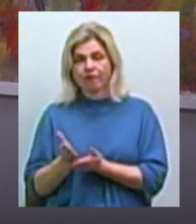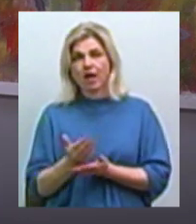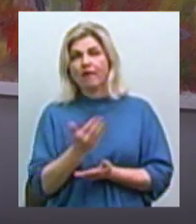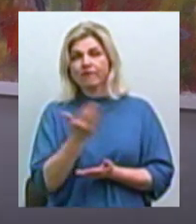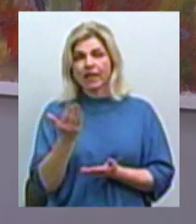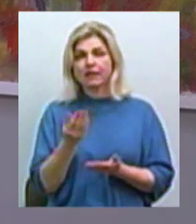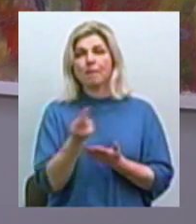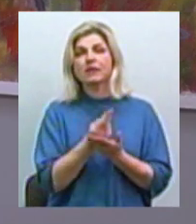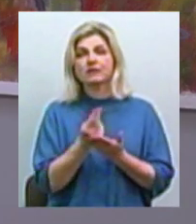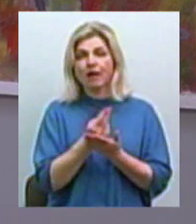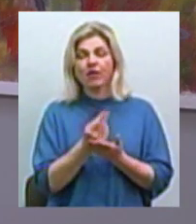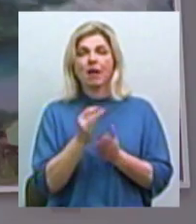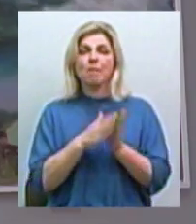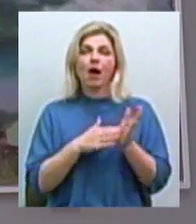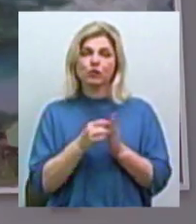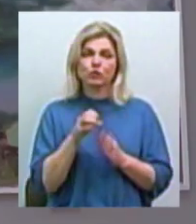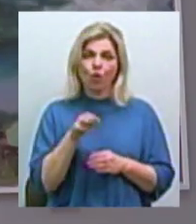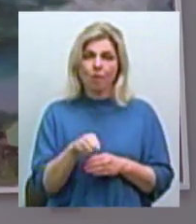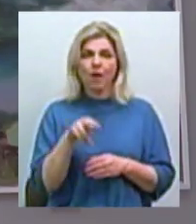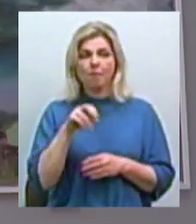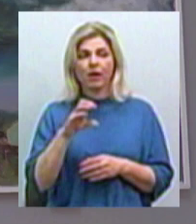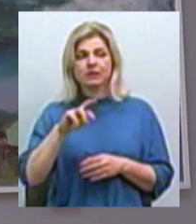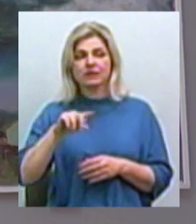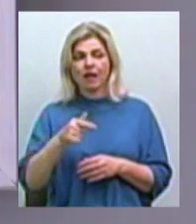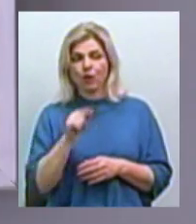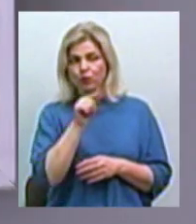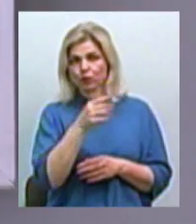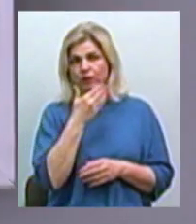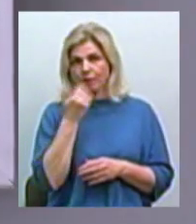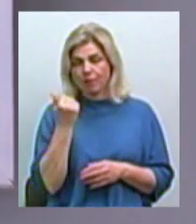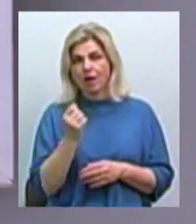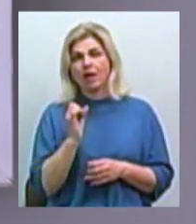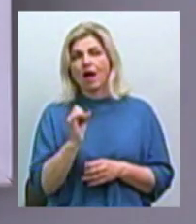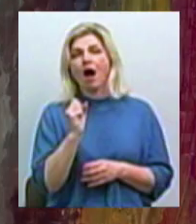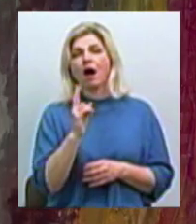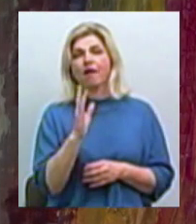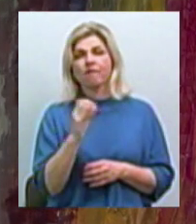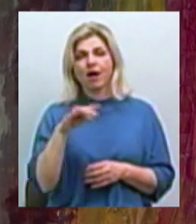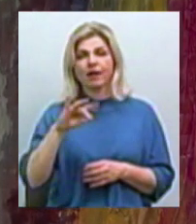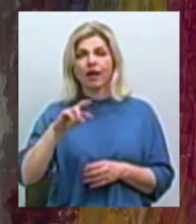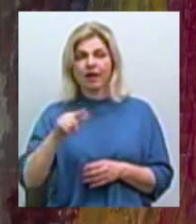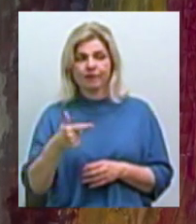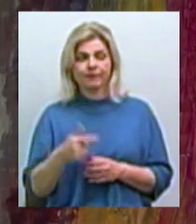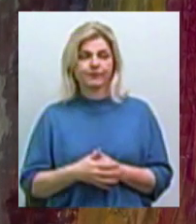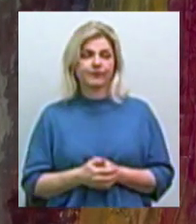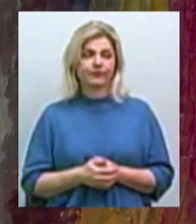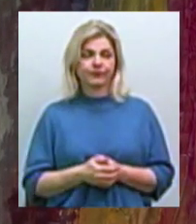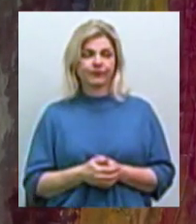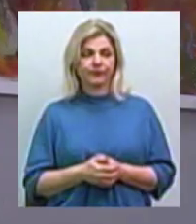писав і маслом, і пастелью, ну тут пастелі немає, і акварель, і